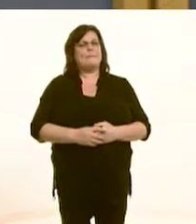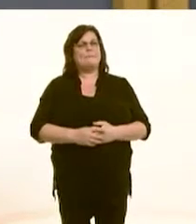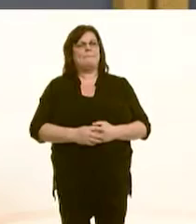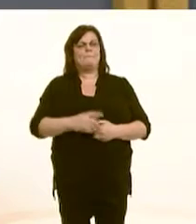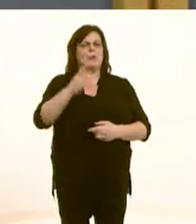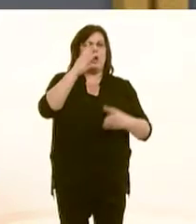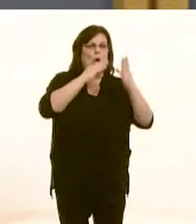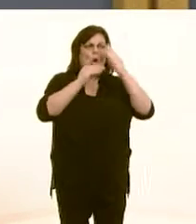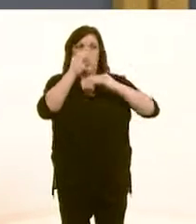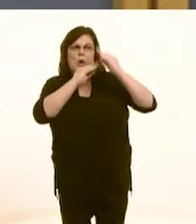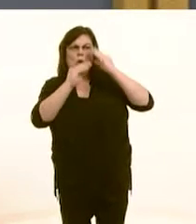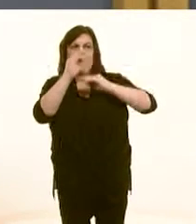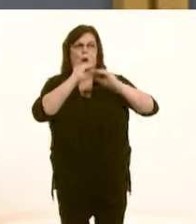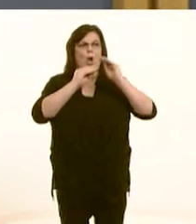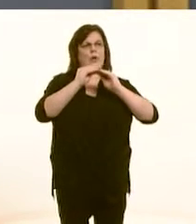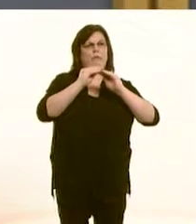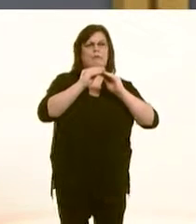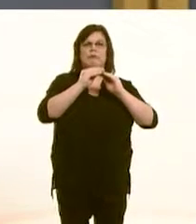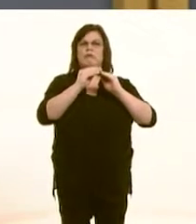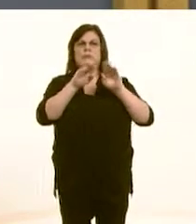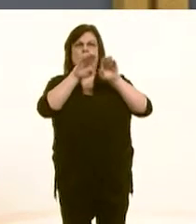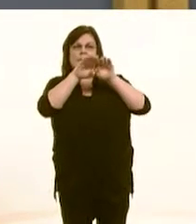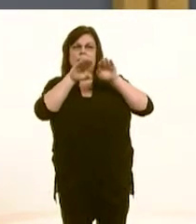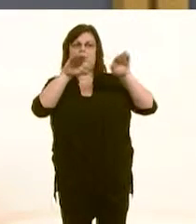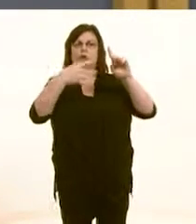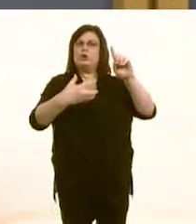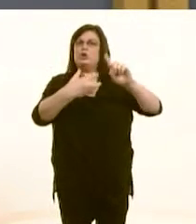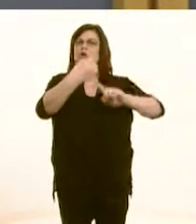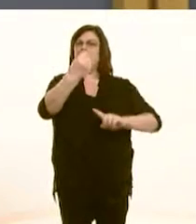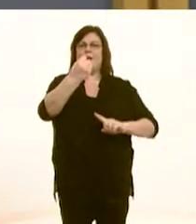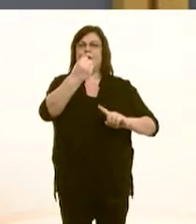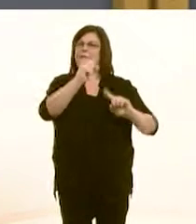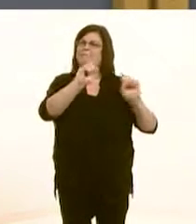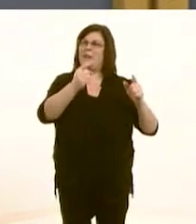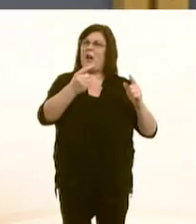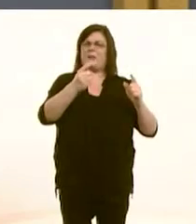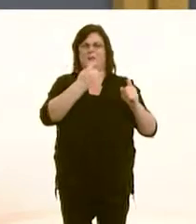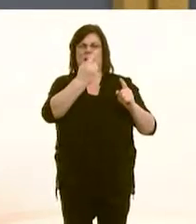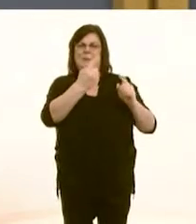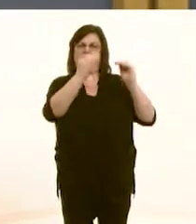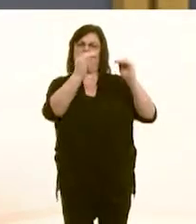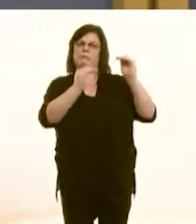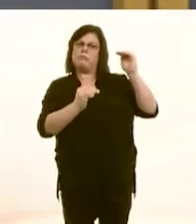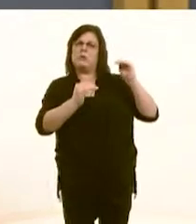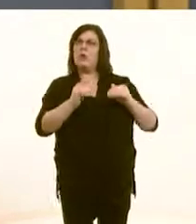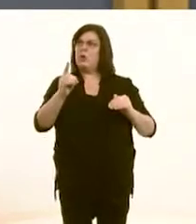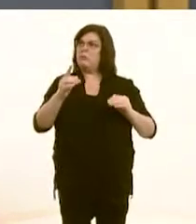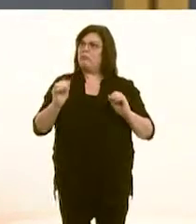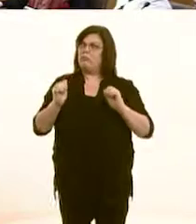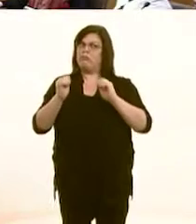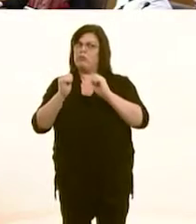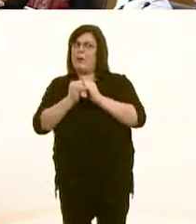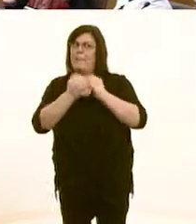gofal yn eu cyrraedd. Ydych chi'n teimlo fod na welliant wedi wneud o ran hynny yn ystod y ddwy fynna'r 15 diwethaf